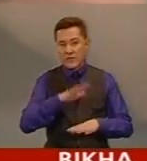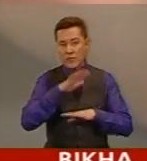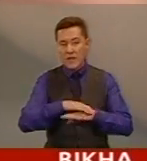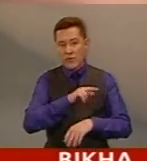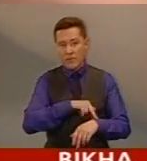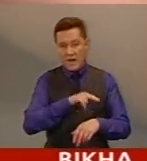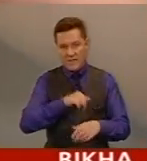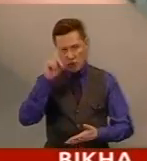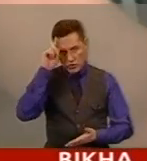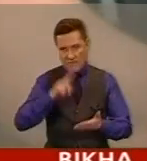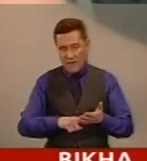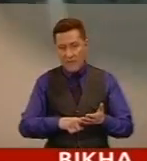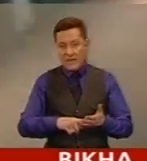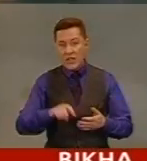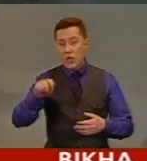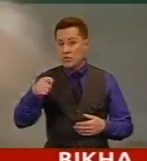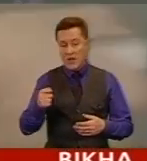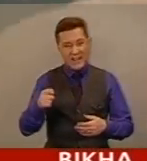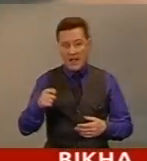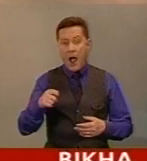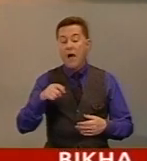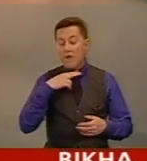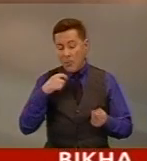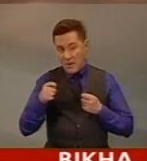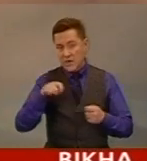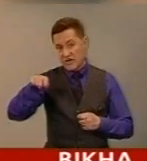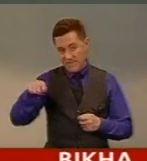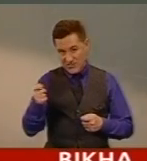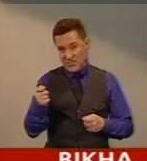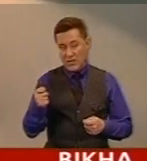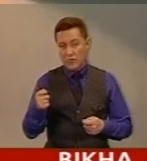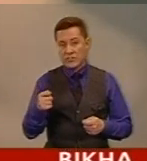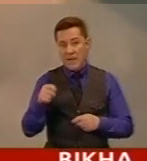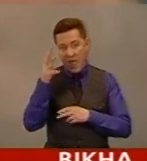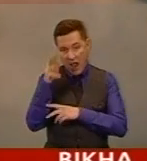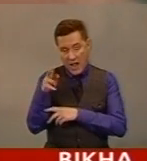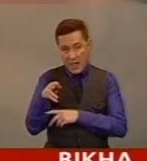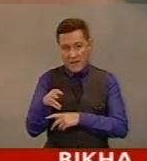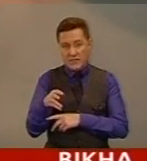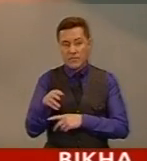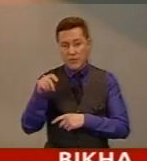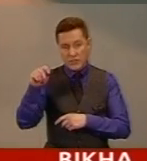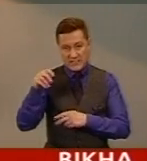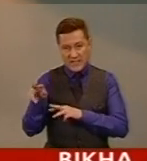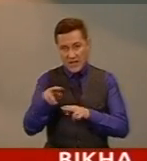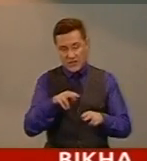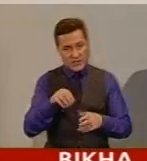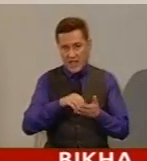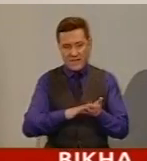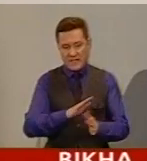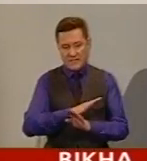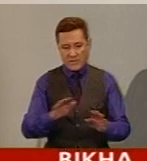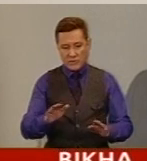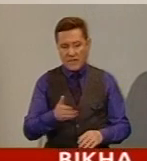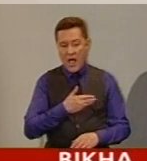правоохоронці майже впевнені. Бо шухляди не зламані, а обережно відчинені ключами. І камери спостереження підозрілих осіб не зафіксували.